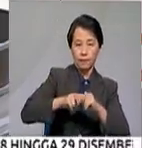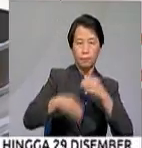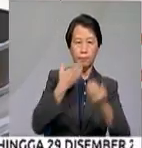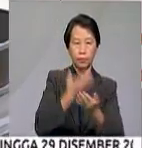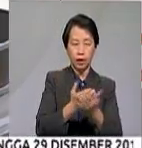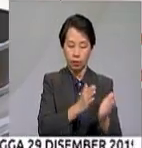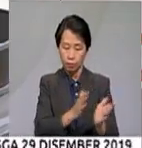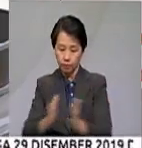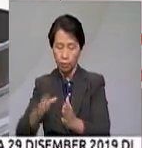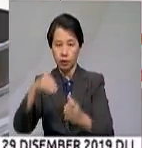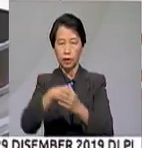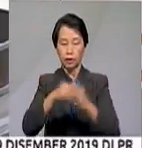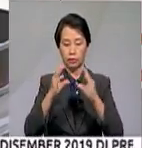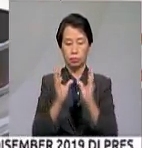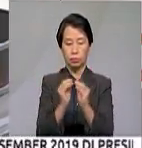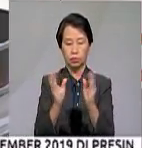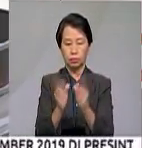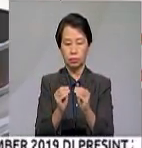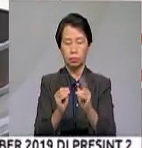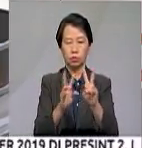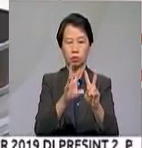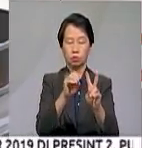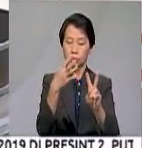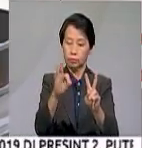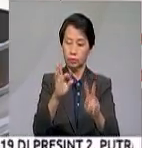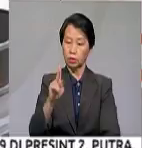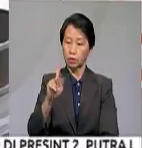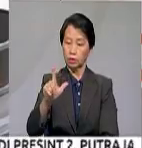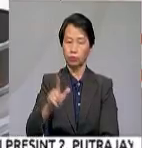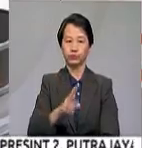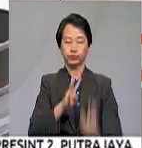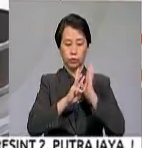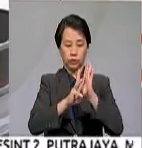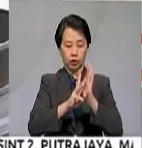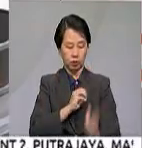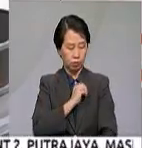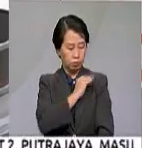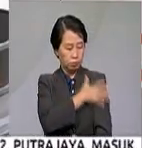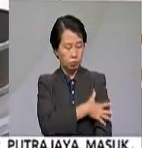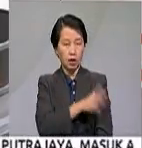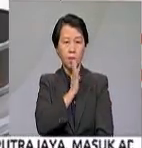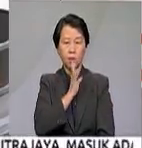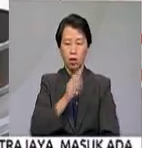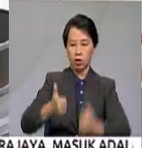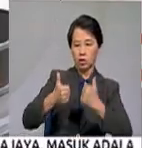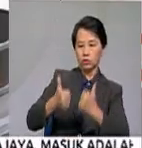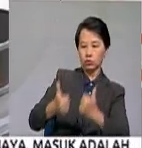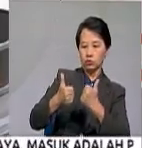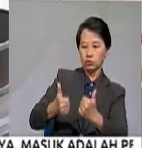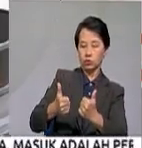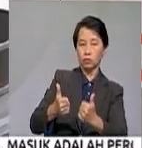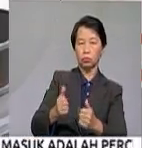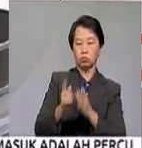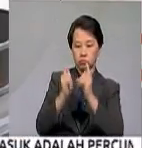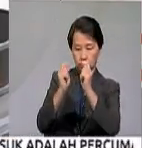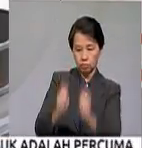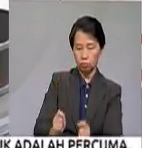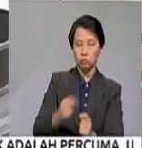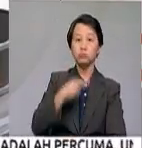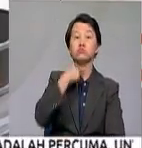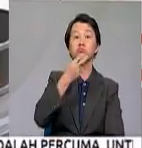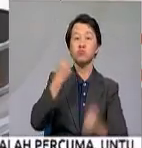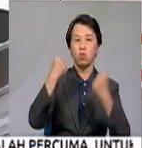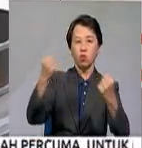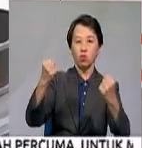perancangannya pada sidang kemuncak Kuala Lumpur 2019. Wakil Palestin pula menzahirkan kekaguman mereka terhadap ketokohan dan